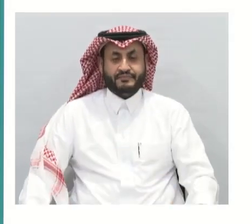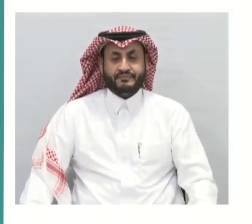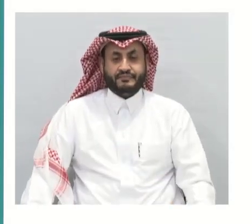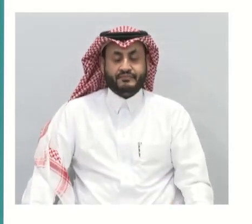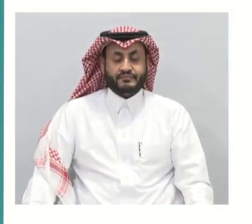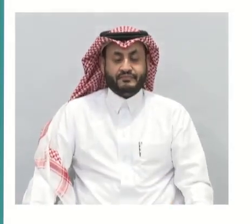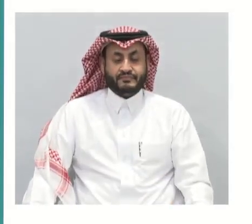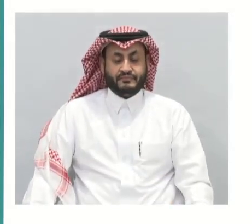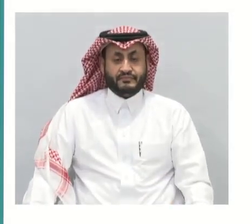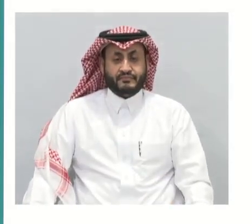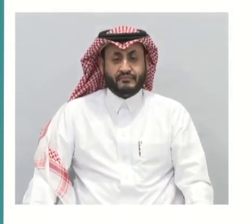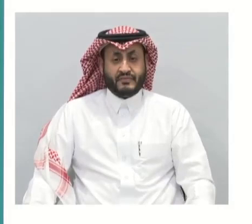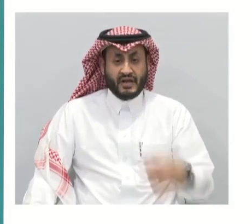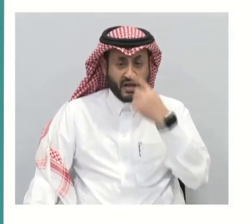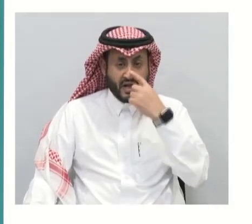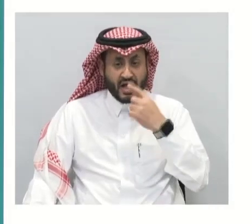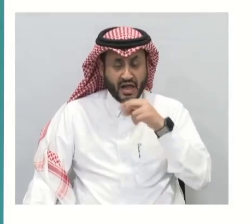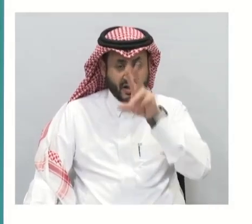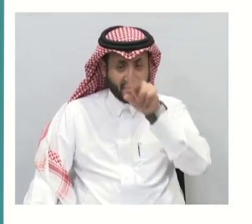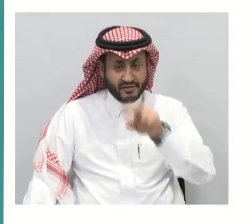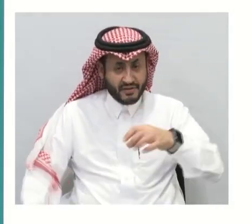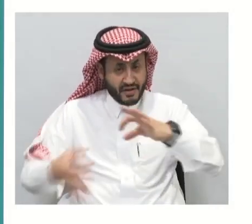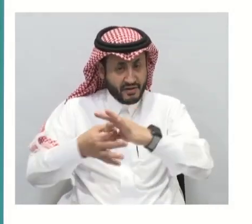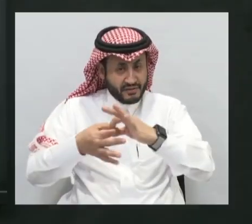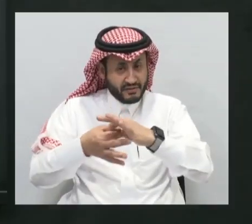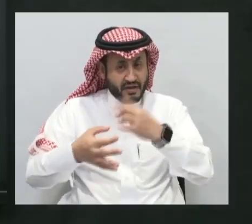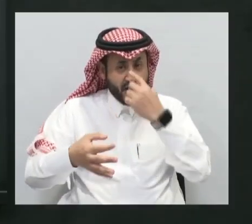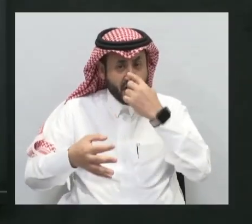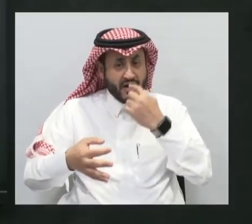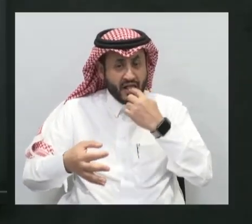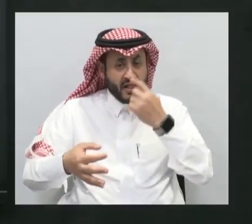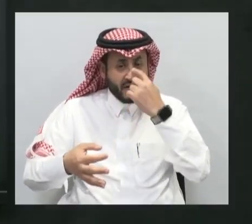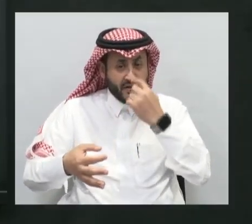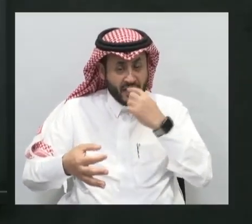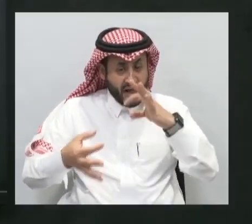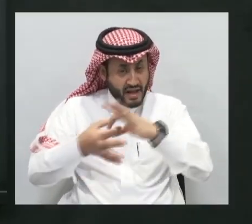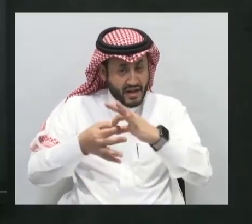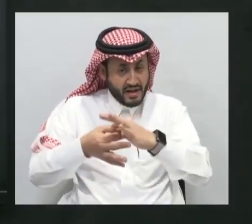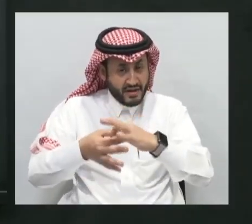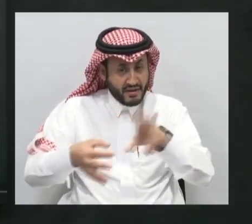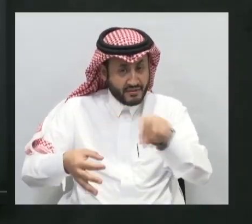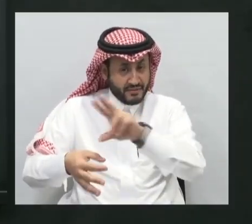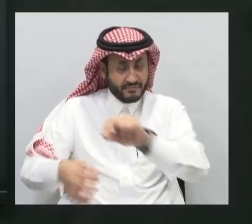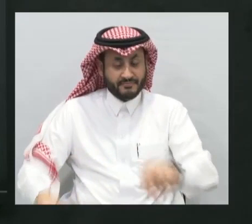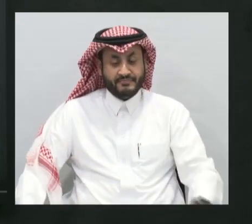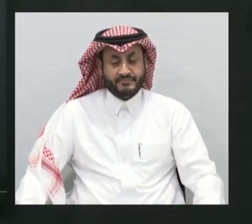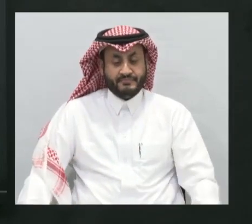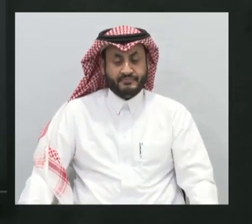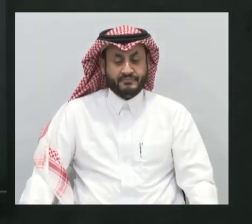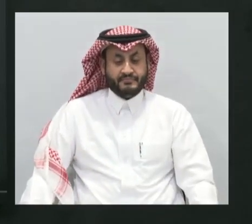هل الشمس والذوق لها علاقه مرتبطه معا العمليه الشم والتذوق